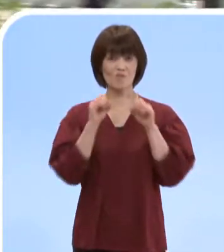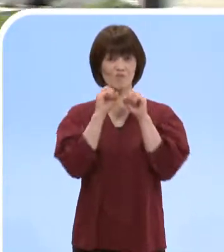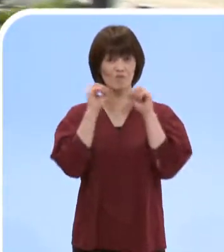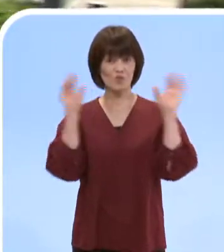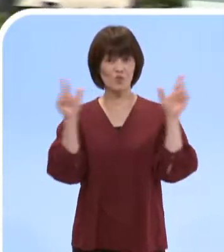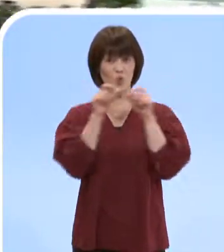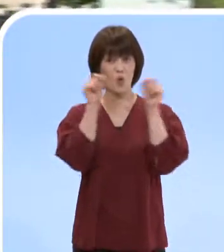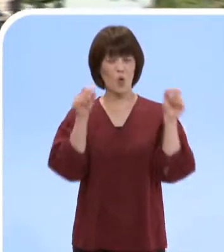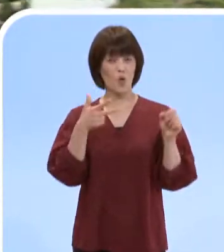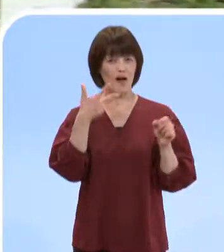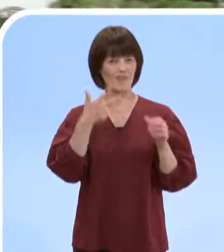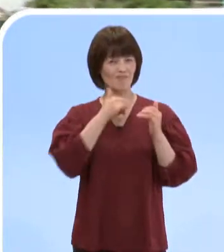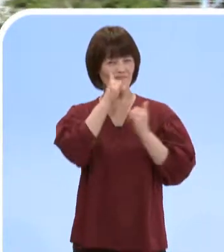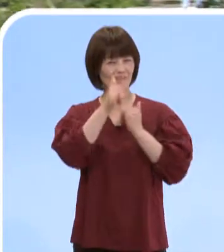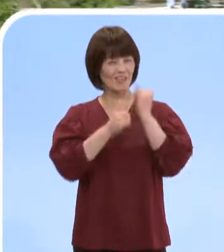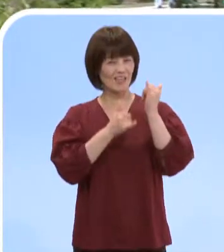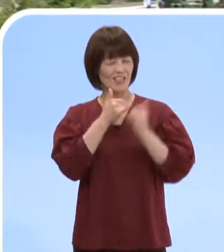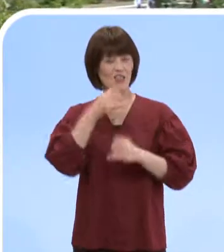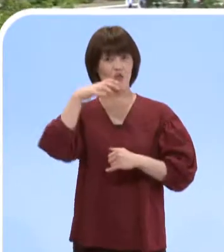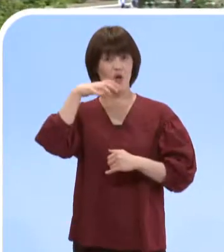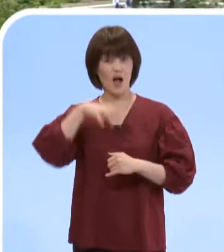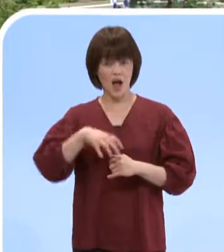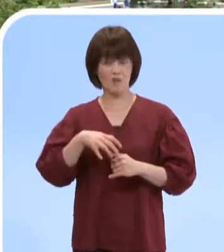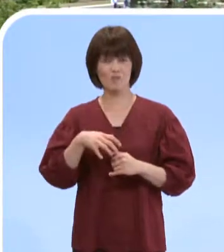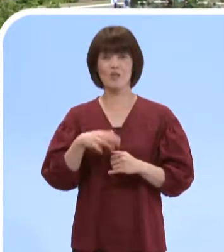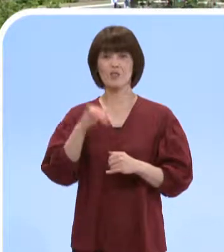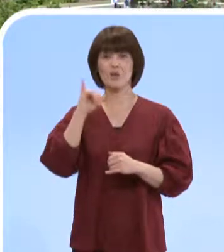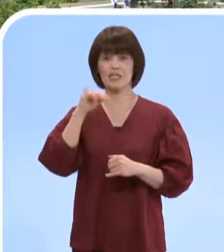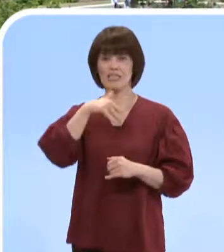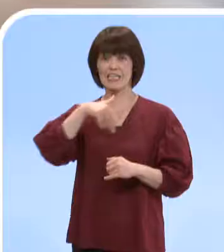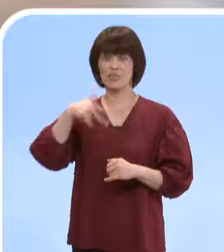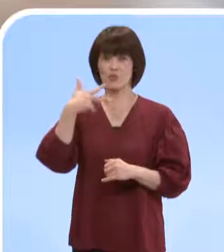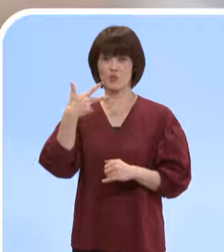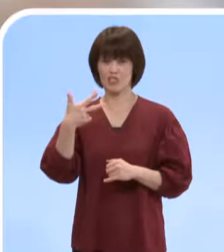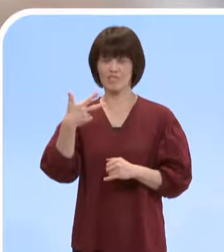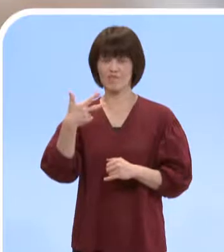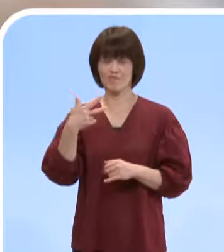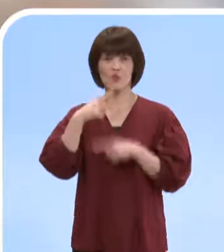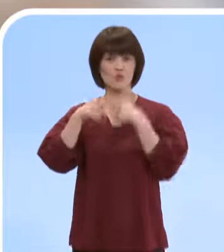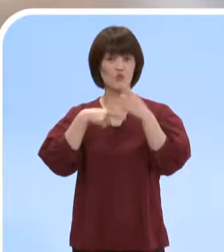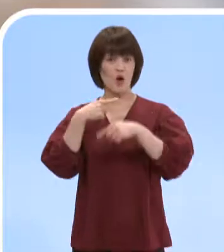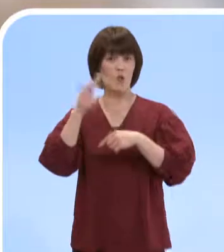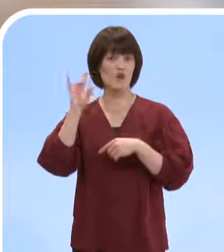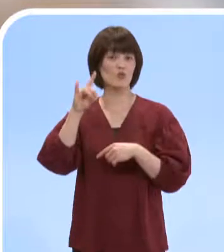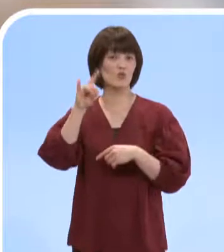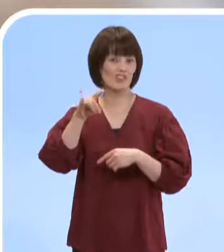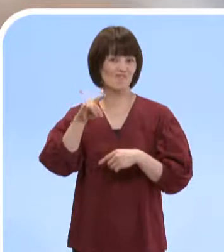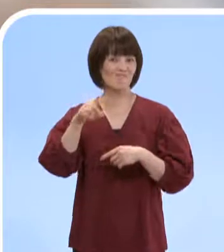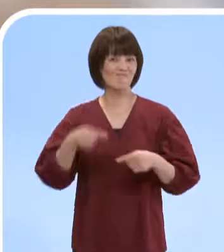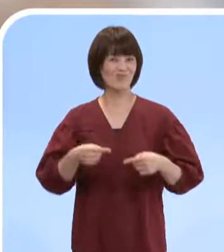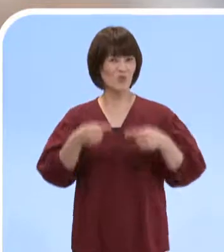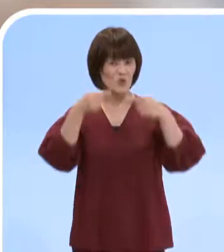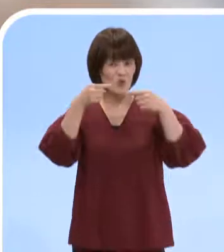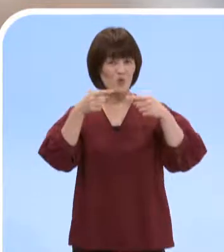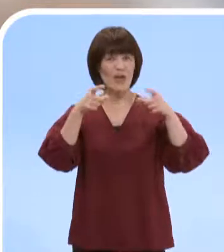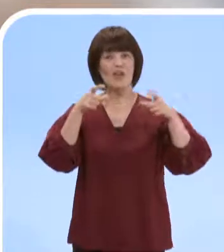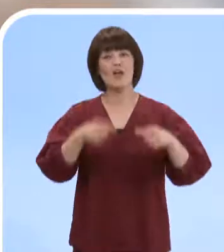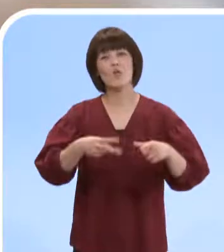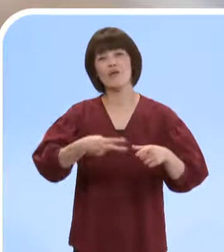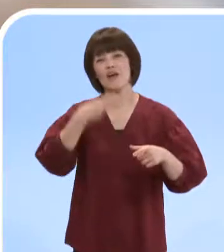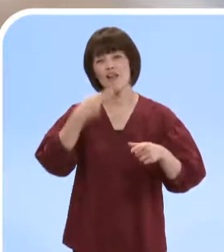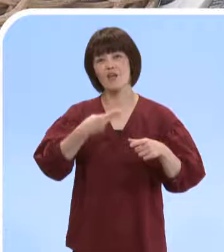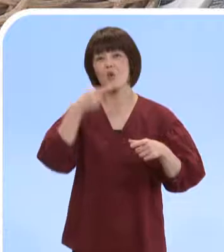豊岡市の風情ある城下町、伊豆市町。伊豆市といえば伊豆市さらそ